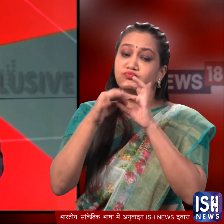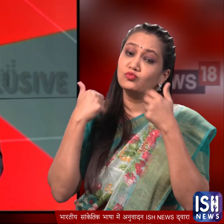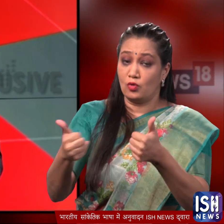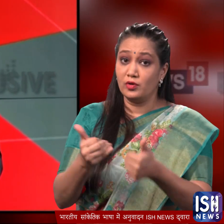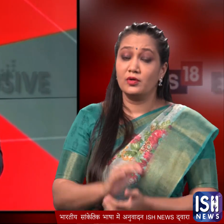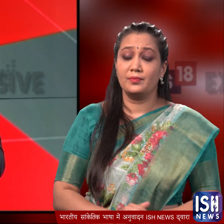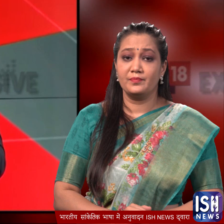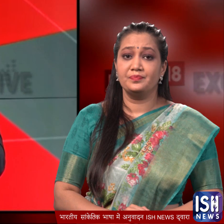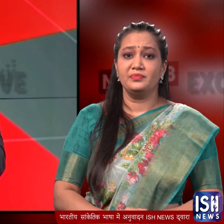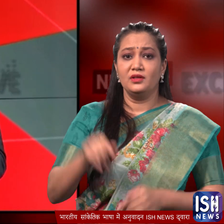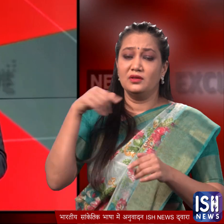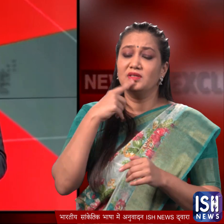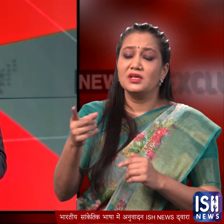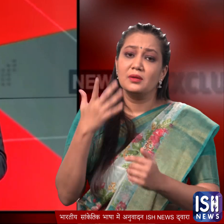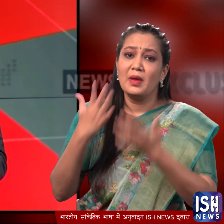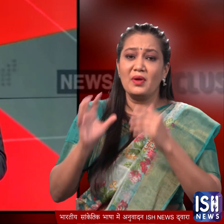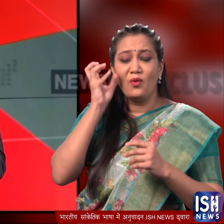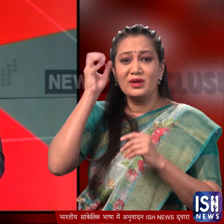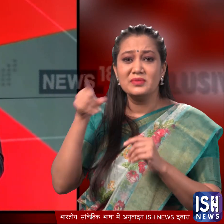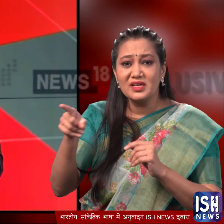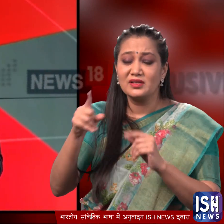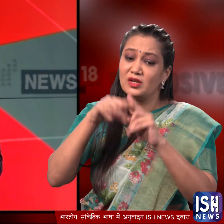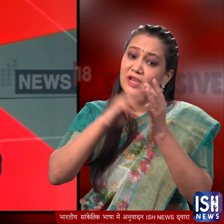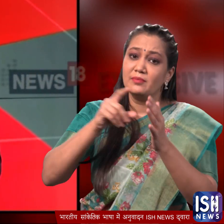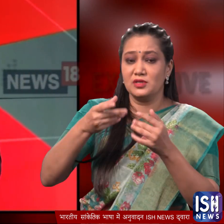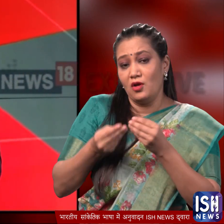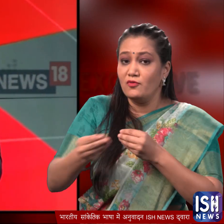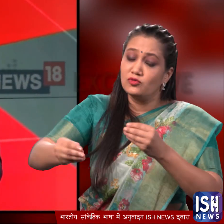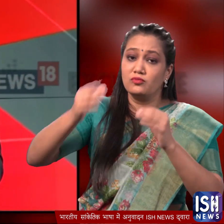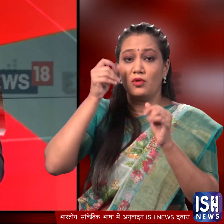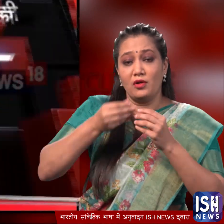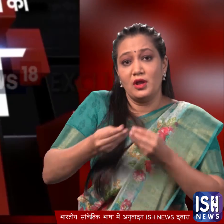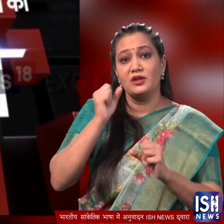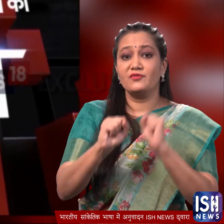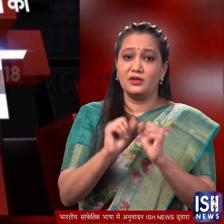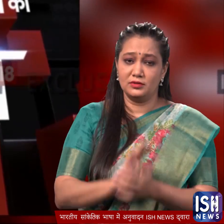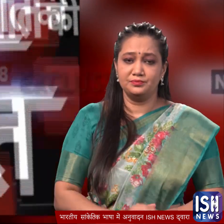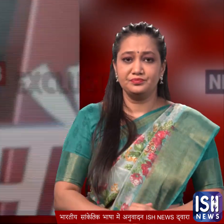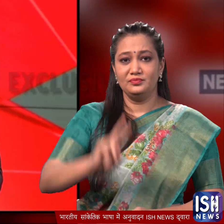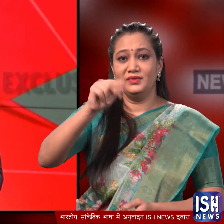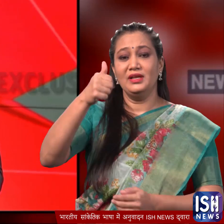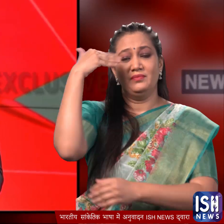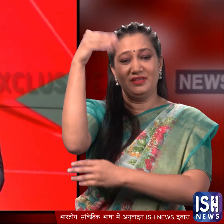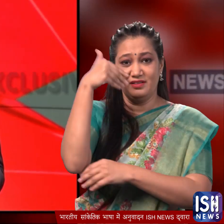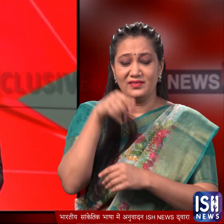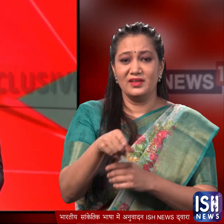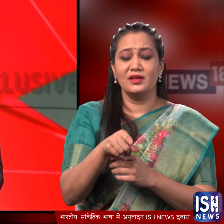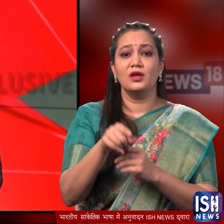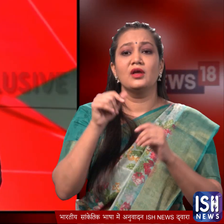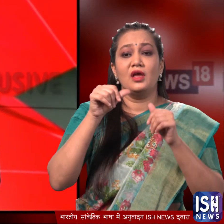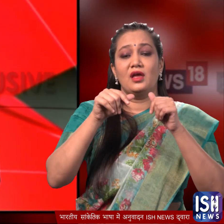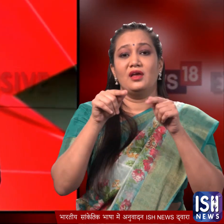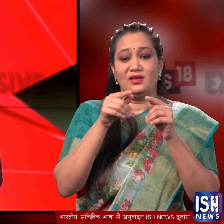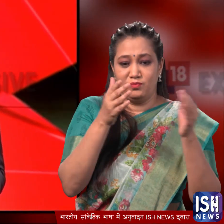पर अच्छी पकड़ रही है, इसलिए माना जा रहा है कि उनकी नाराजगी चुनाव में टीएमसी को भारी पड़ सकती है। 26 जनवरी की परेड में पहली